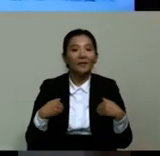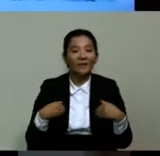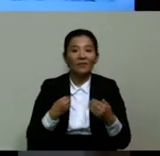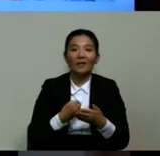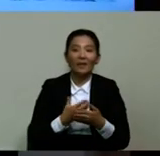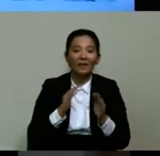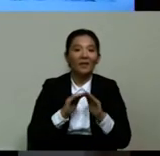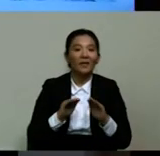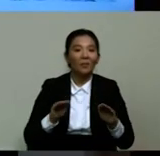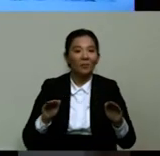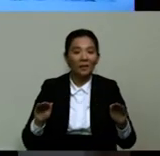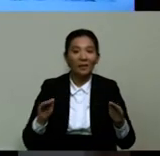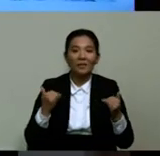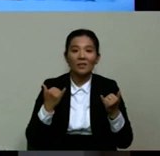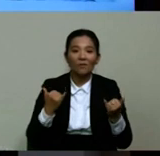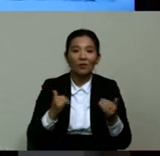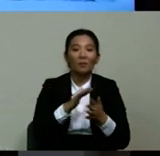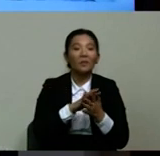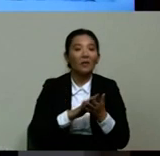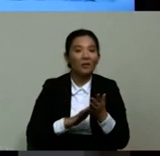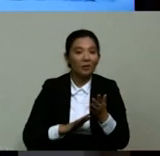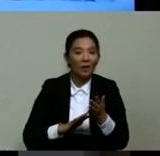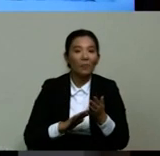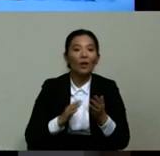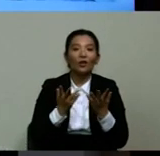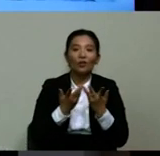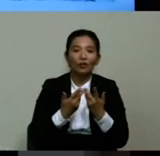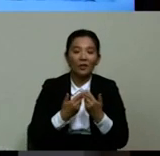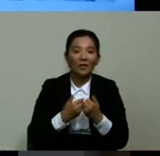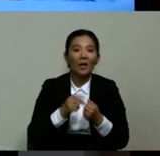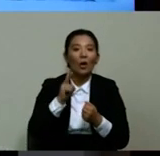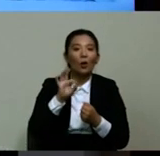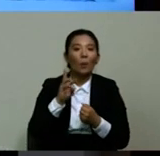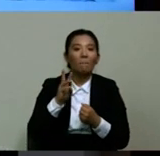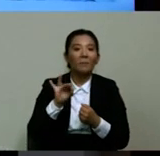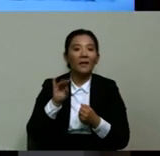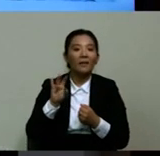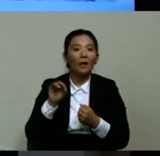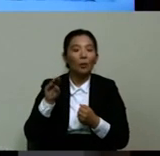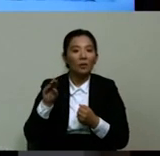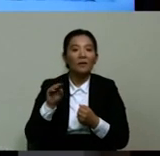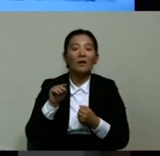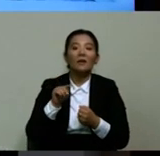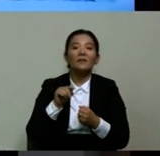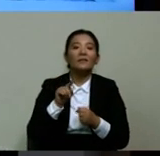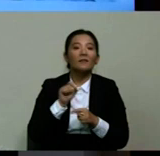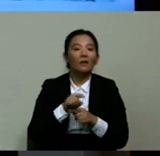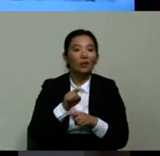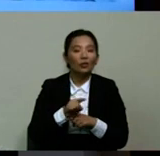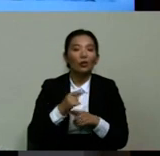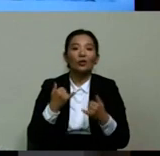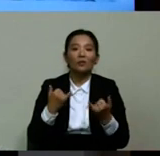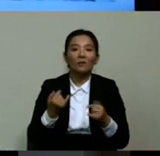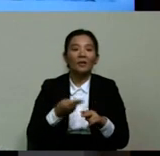Здравствуйте, дорогие ребята! Сегодня мы продолжаем решение комбинаторных задач. Давайте для